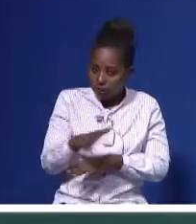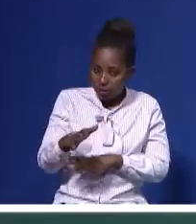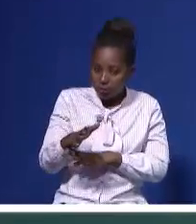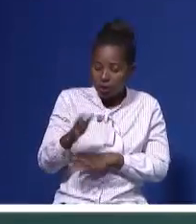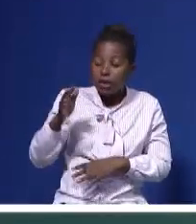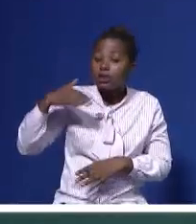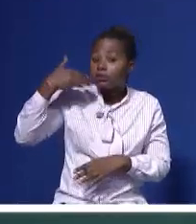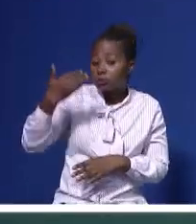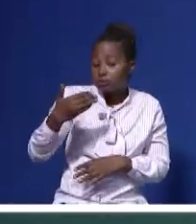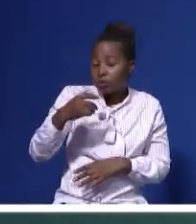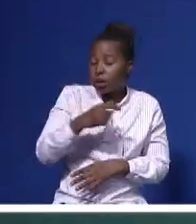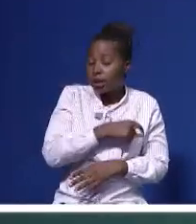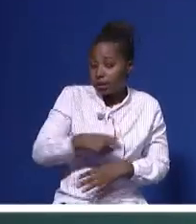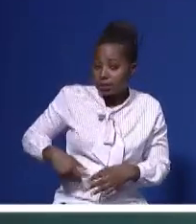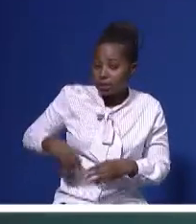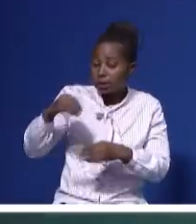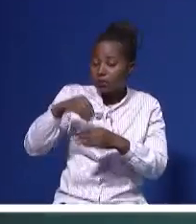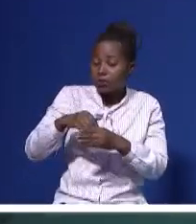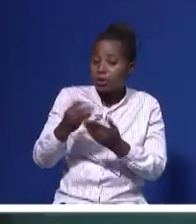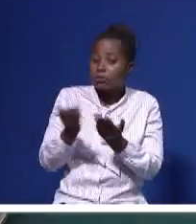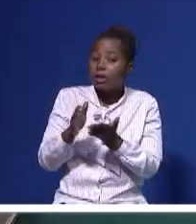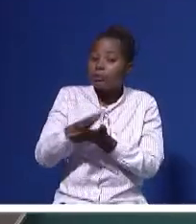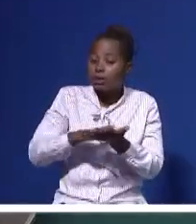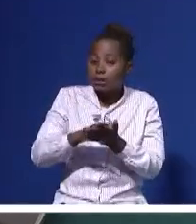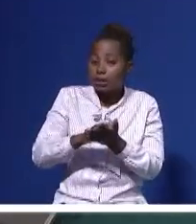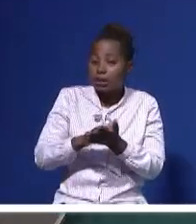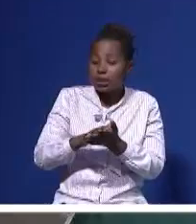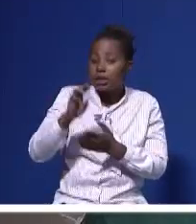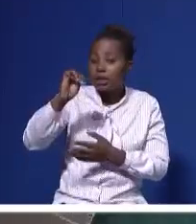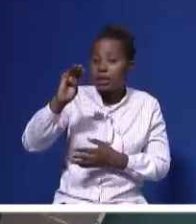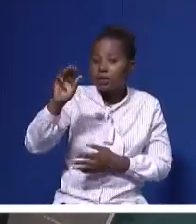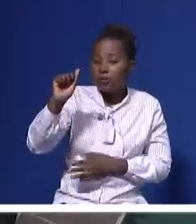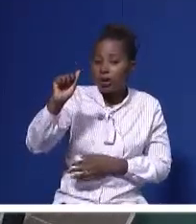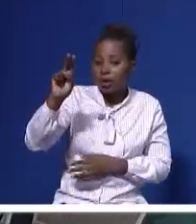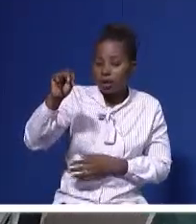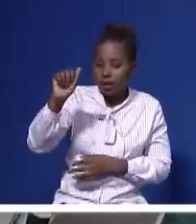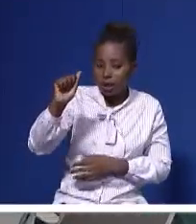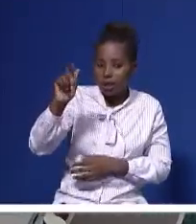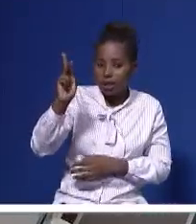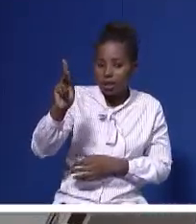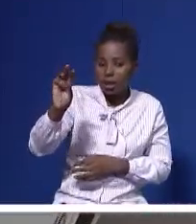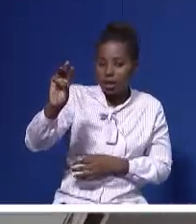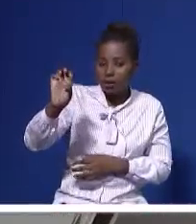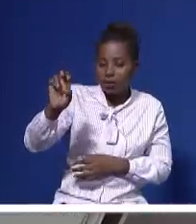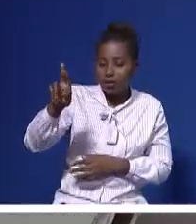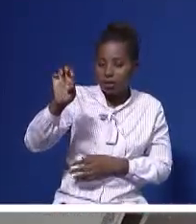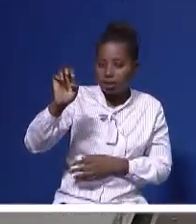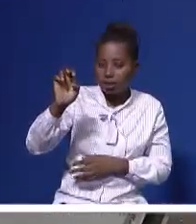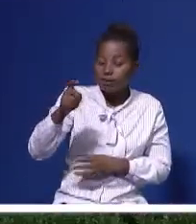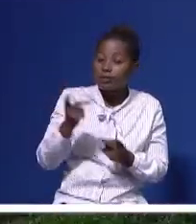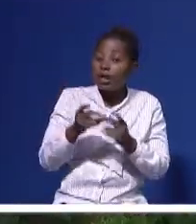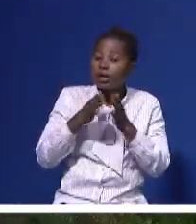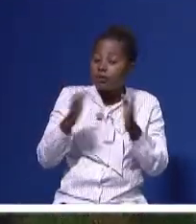Magufuli ataweka jiwe la msingi la shule ya sekondari ya Mwanakwerekwe iliyopo mjini Magharibi, na atafungua hoteli yenye hadhi ya nyota